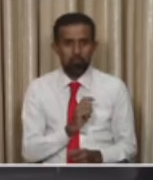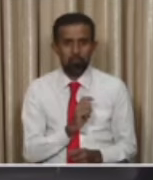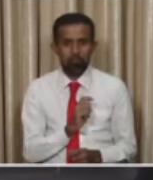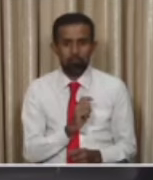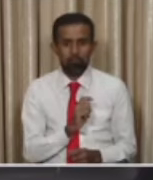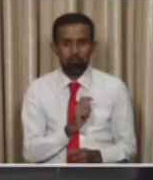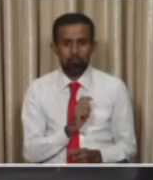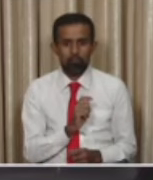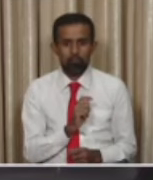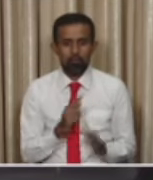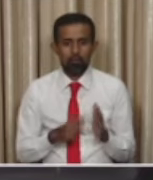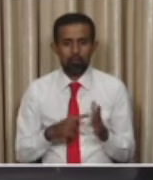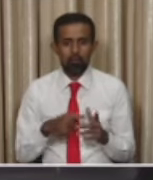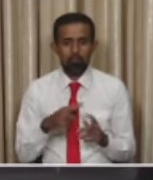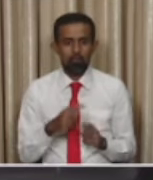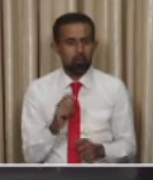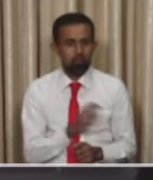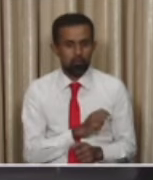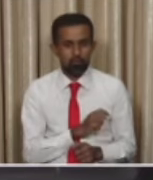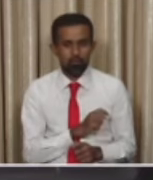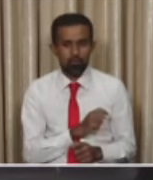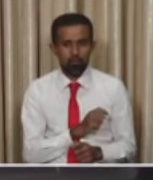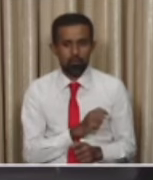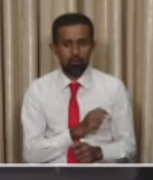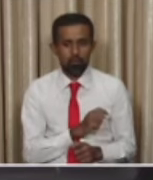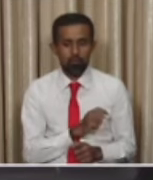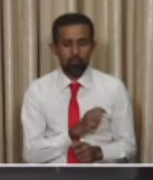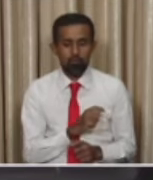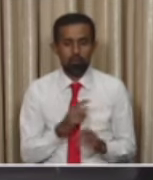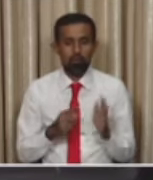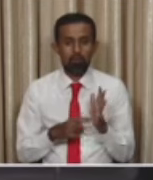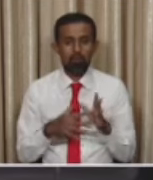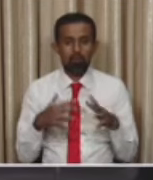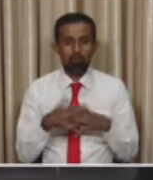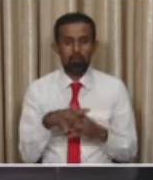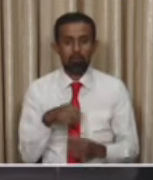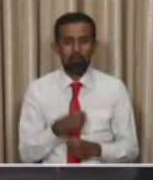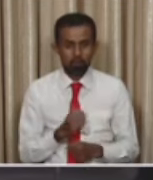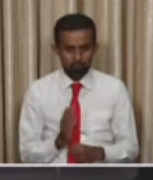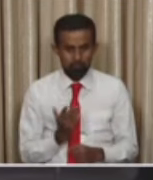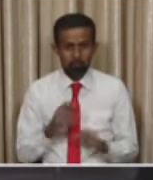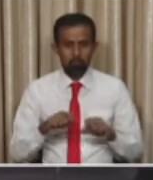විතරයි බද්දක් අය කරන්නේ කියන එක. හැබැයි මේ නීතිය රජය විසින්ම කඩලා